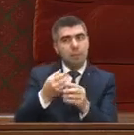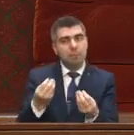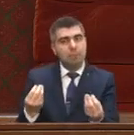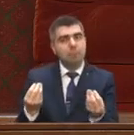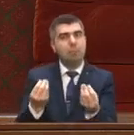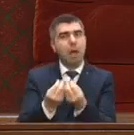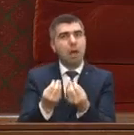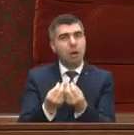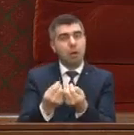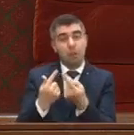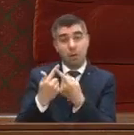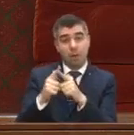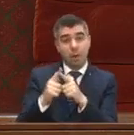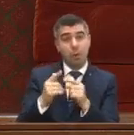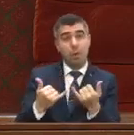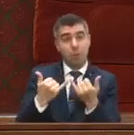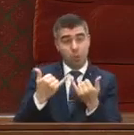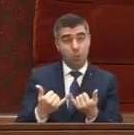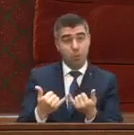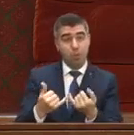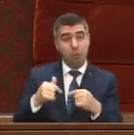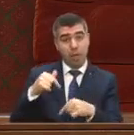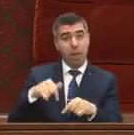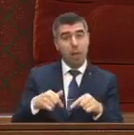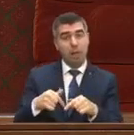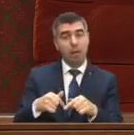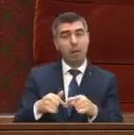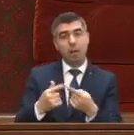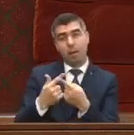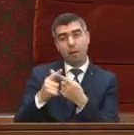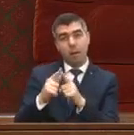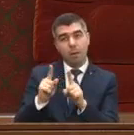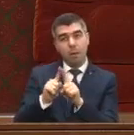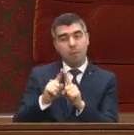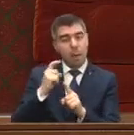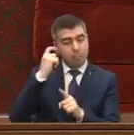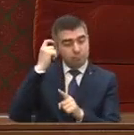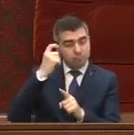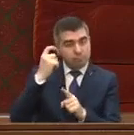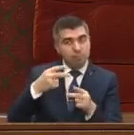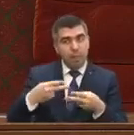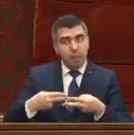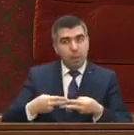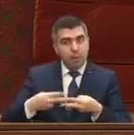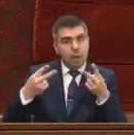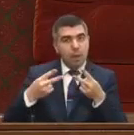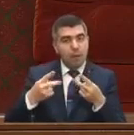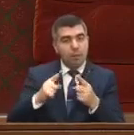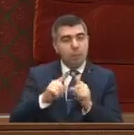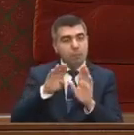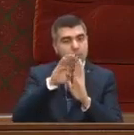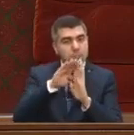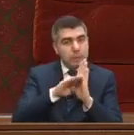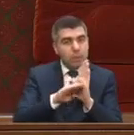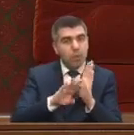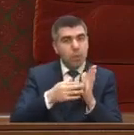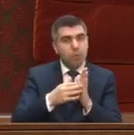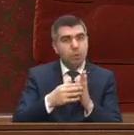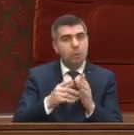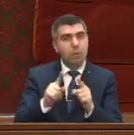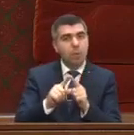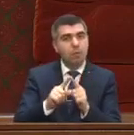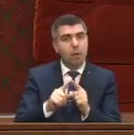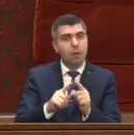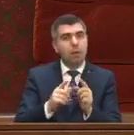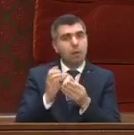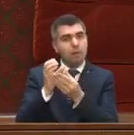المجال، وعندنا اليوم ارضيه مسوده اللي هي ارضيه للتفكير اللي عرضناها على اللجنه العليا اللي تدبر هذا الملف ديال نقل الاختصاصات على